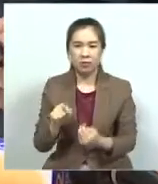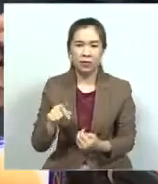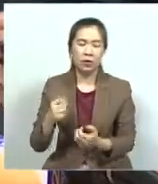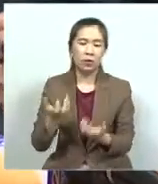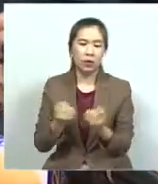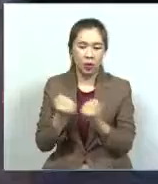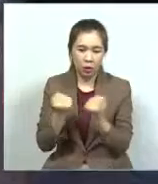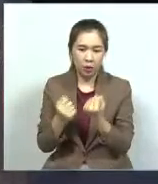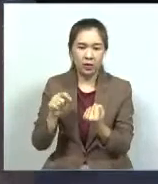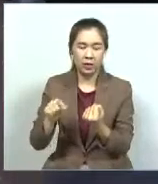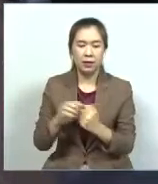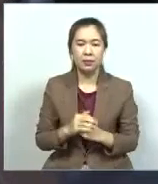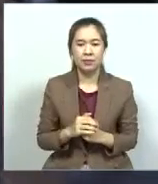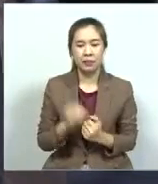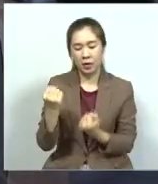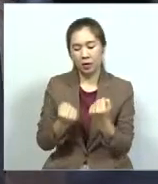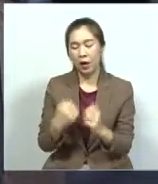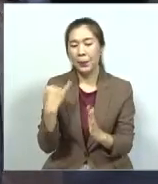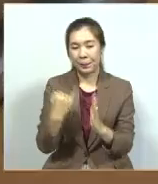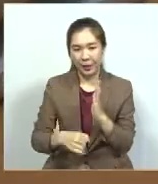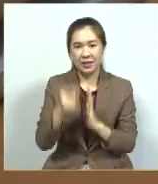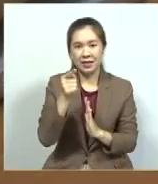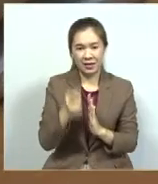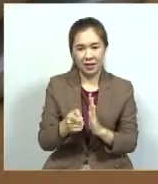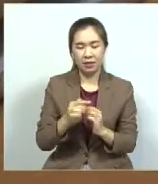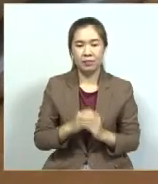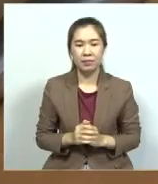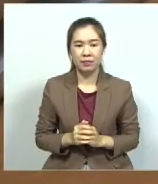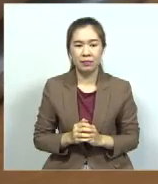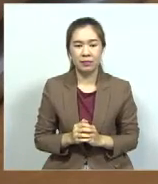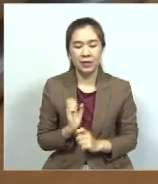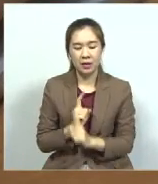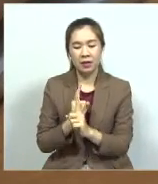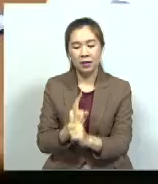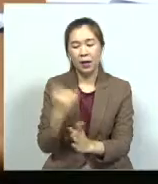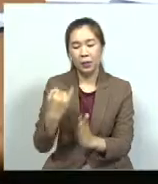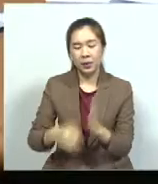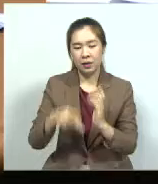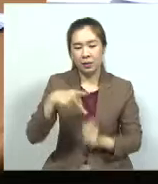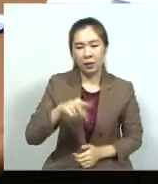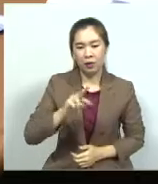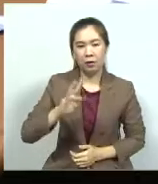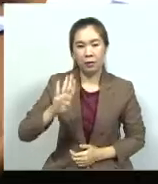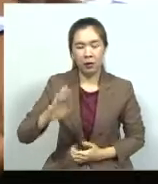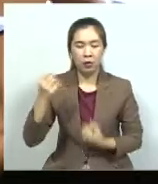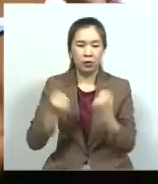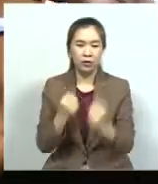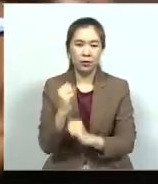กที่บอกว่าแท็กซี่คันนี้เนี่ยถือว่ามีความผิดจริงนะคะถูกดำเนินคดีตามความผิดตามพระราชบัญญัติรถย